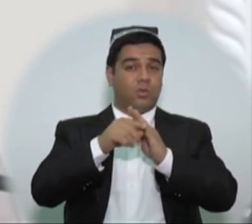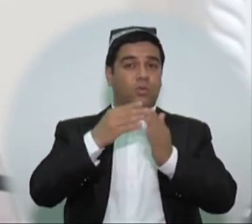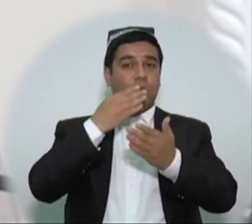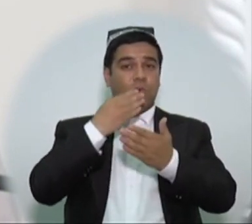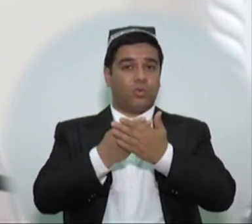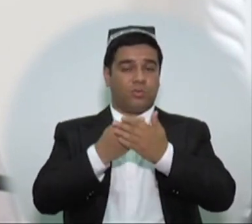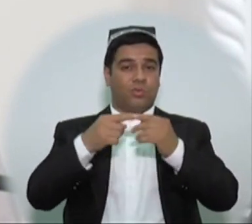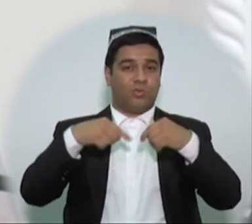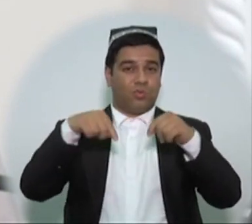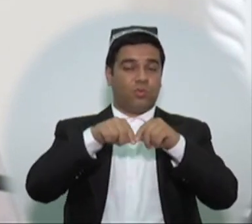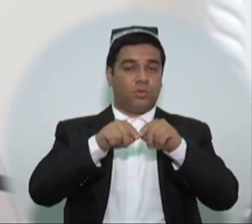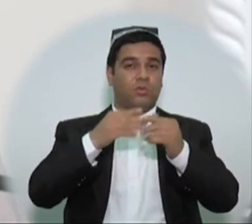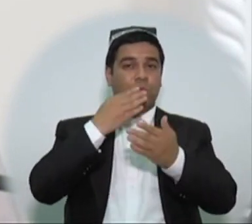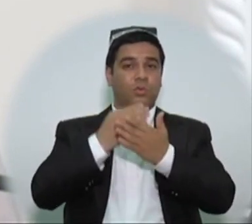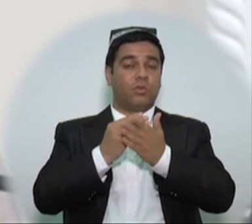kutubxonalari bor edi.